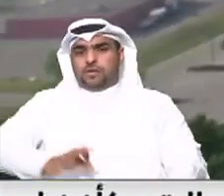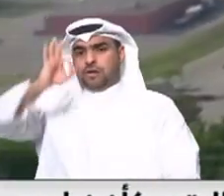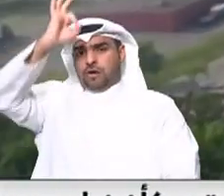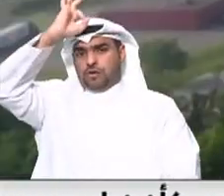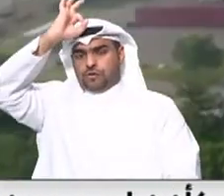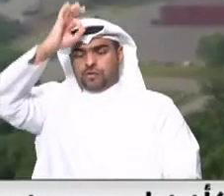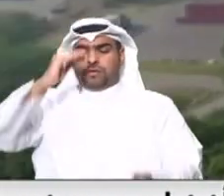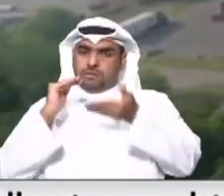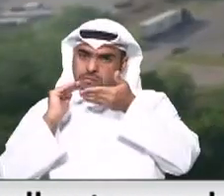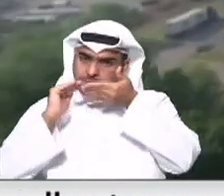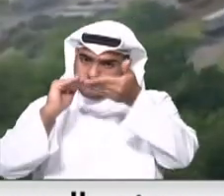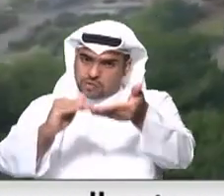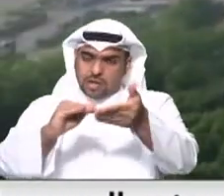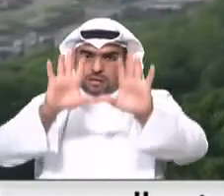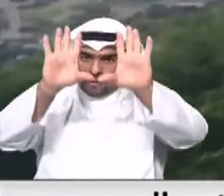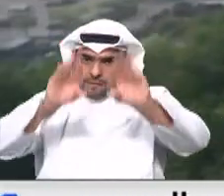جهود اخماد النيران